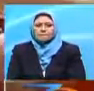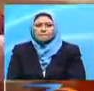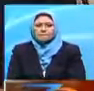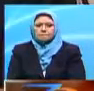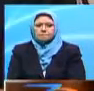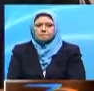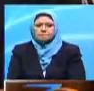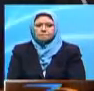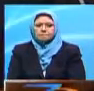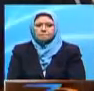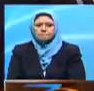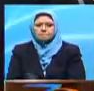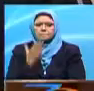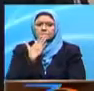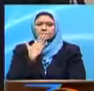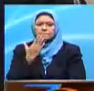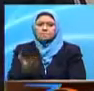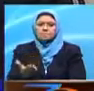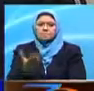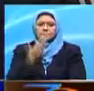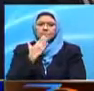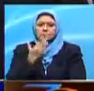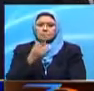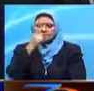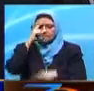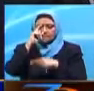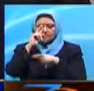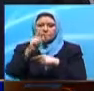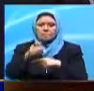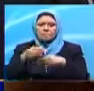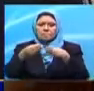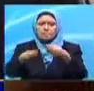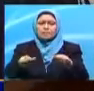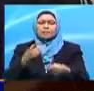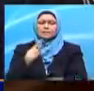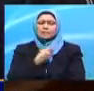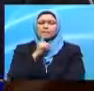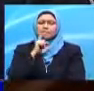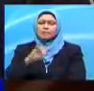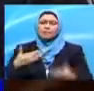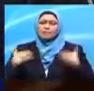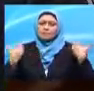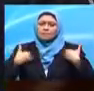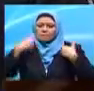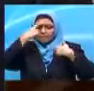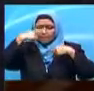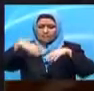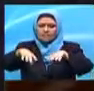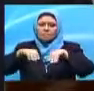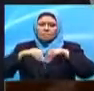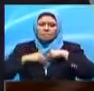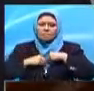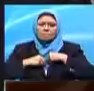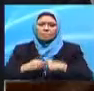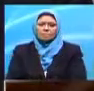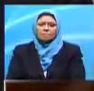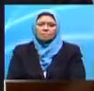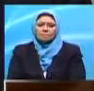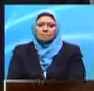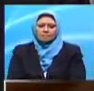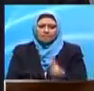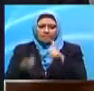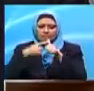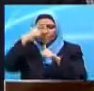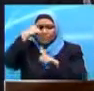disampaikan terima kasih atas sumbangan yang diberikan kami sangat berbesar hatilah menerimanya terutama kalau untuk